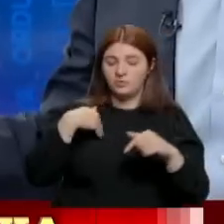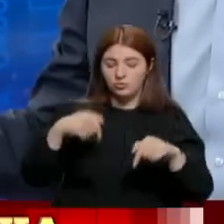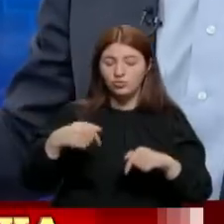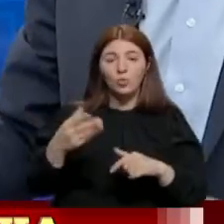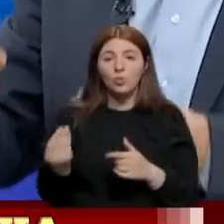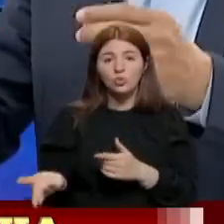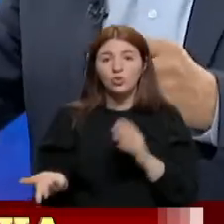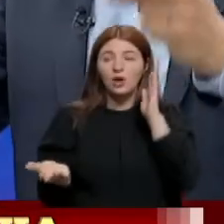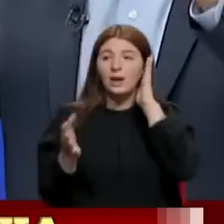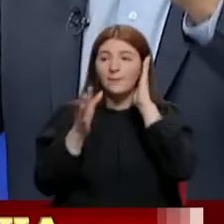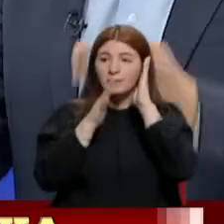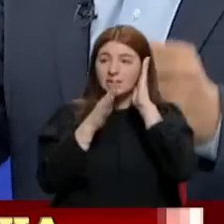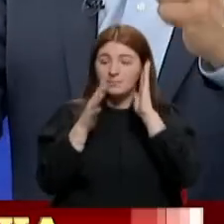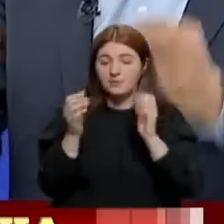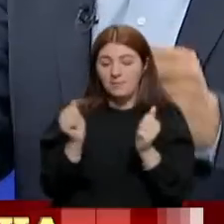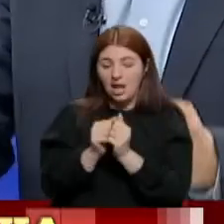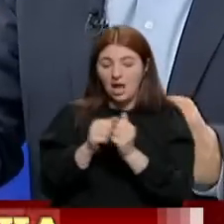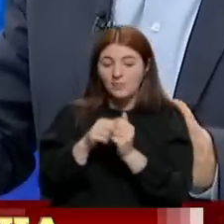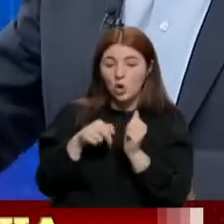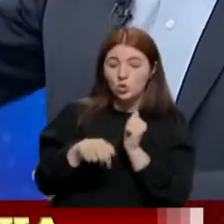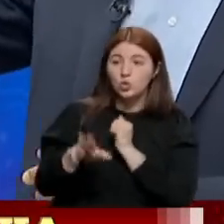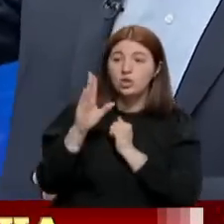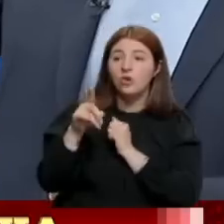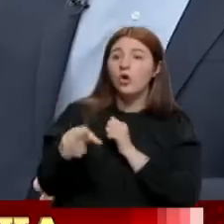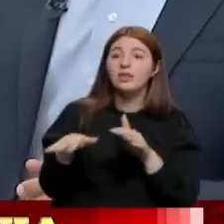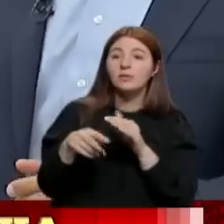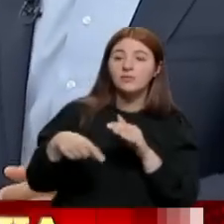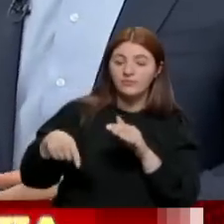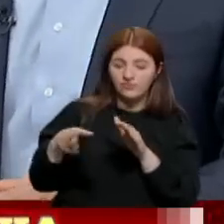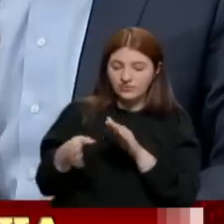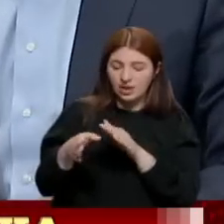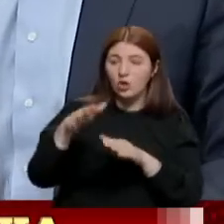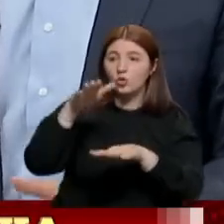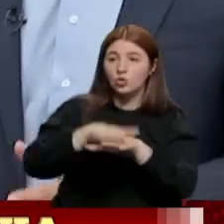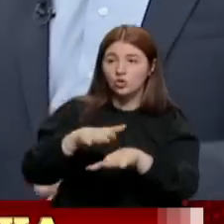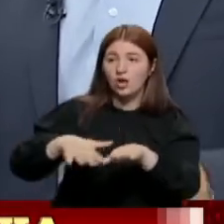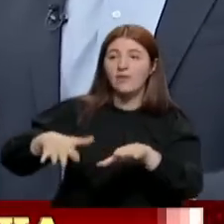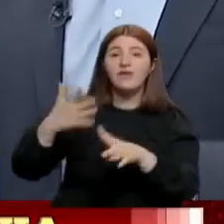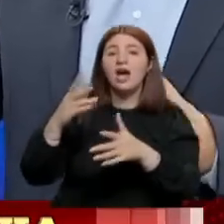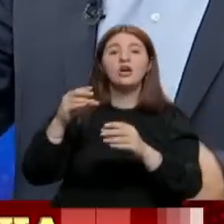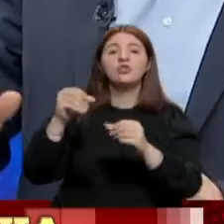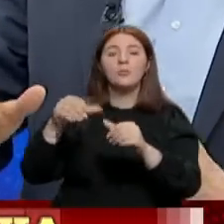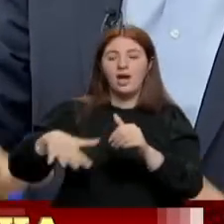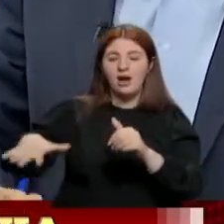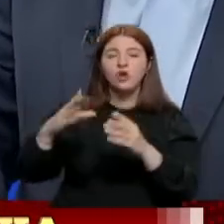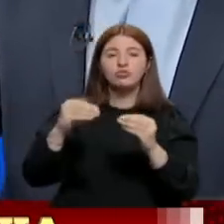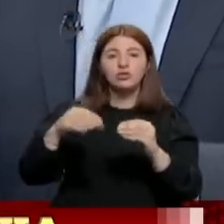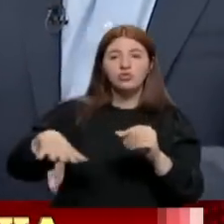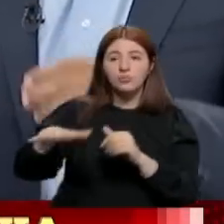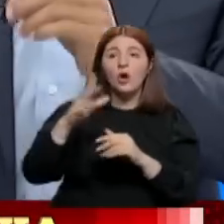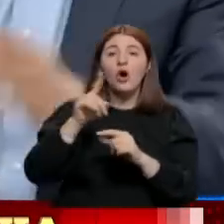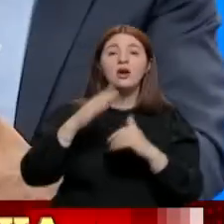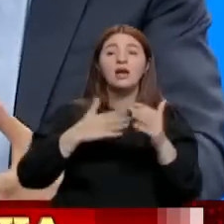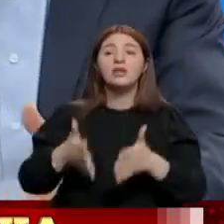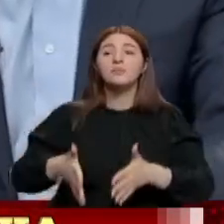ülkemizde işliyor? Bilimin ışığında yürürsek o fay hatlarının etrafına alüvyol topraklara 10 katlı binalar yapılmayacağını bilim